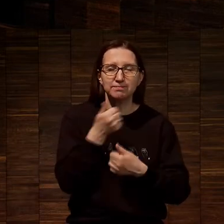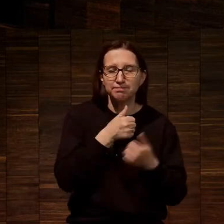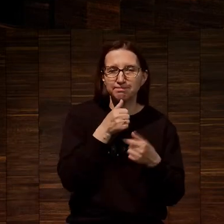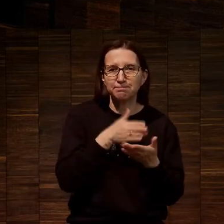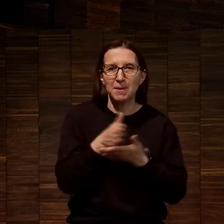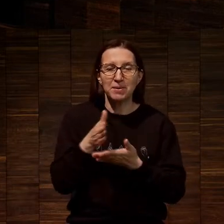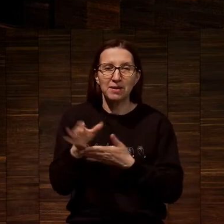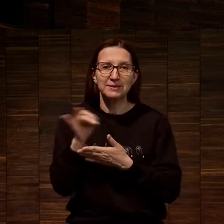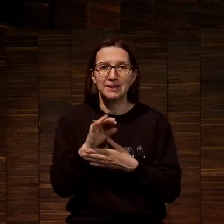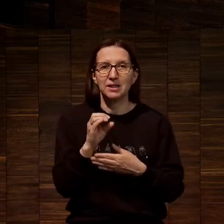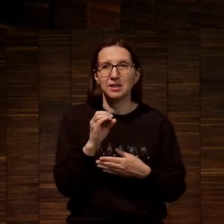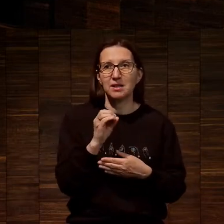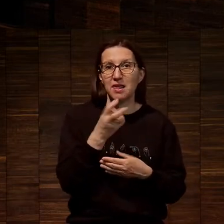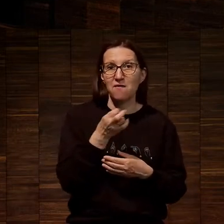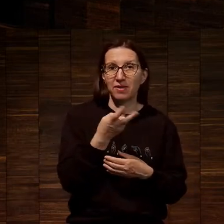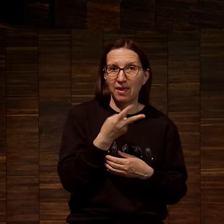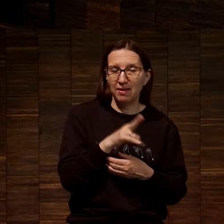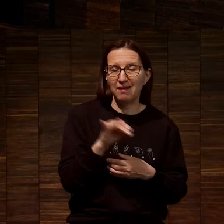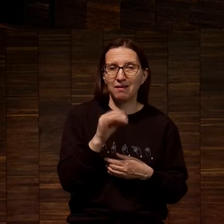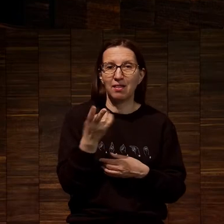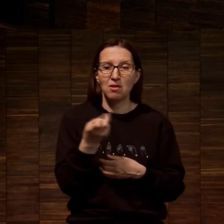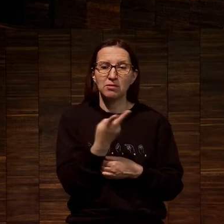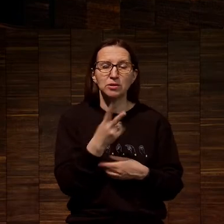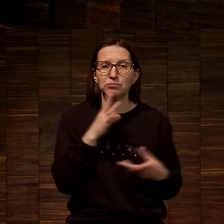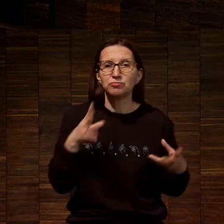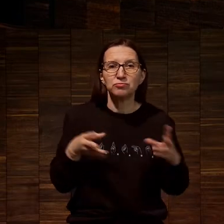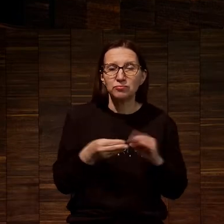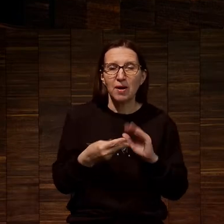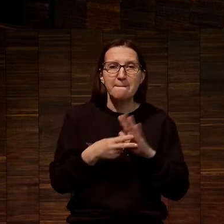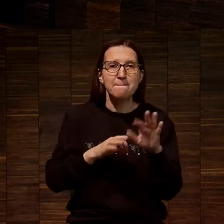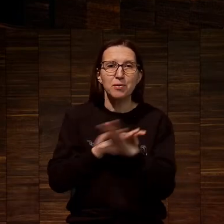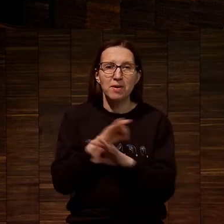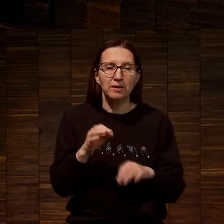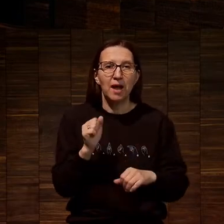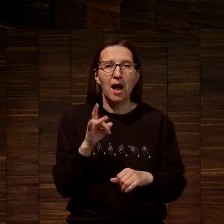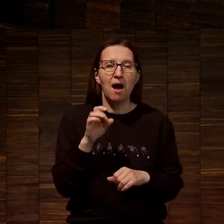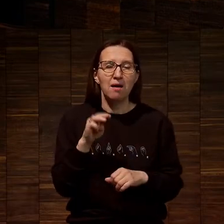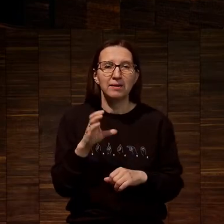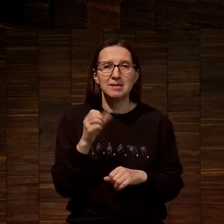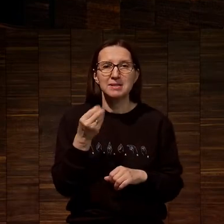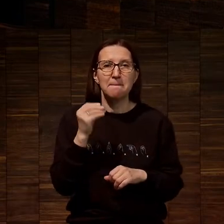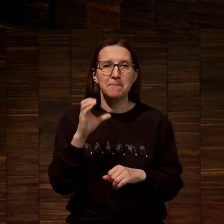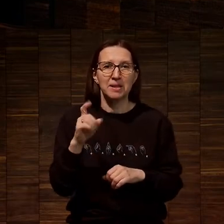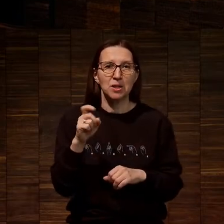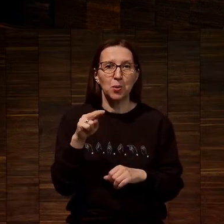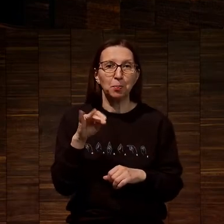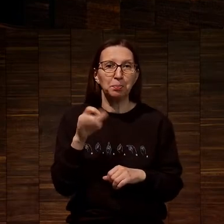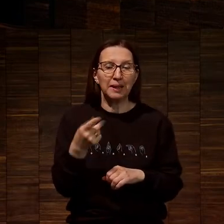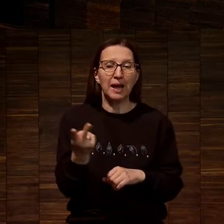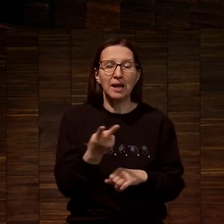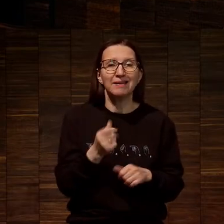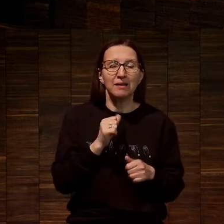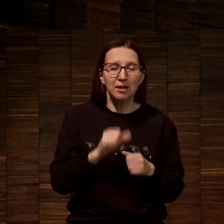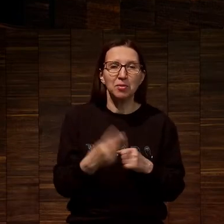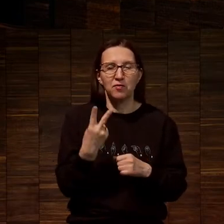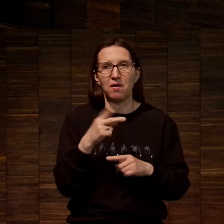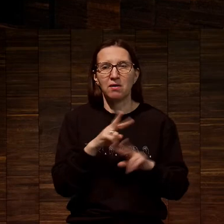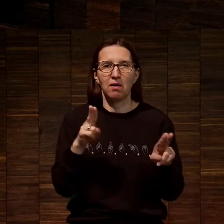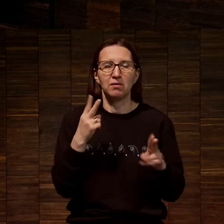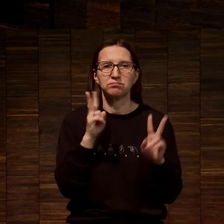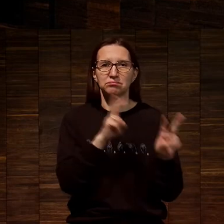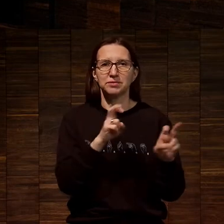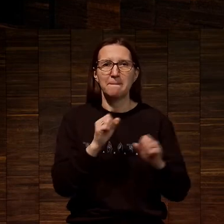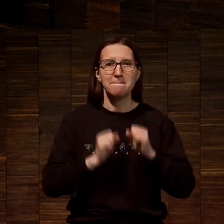И Надежду Евгению объединяет проект Art Space Hopping, потому что они вдвоем являются теми движущими моторами,